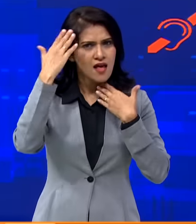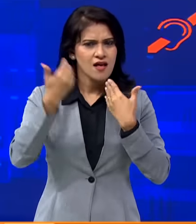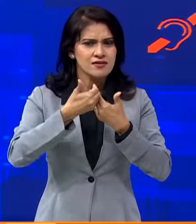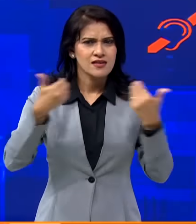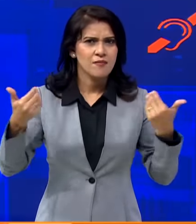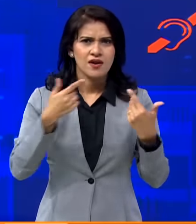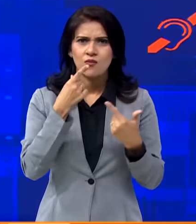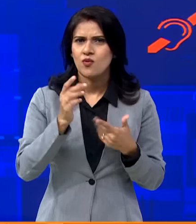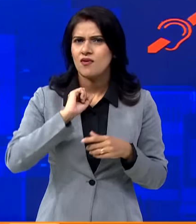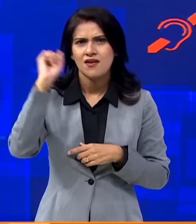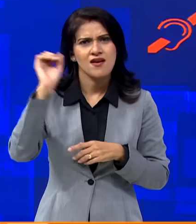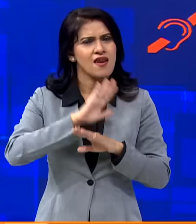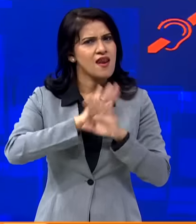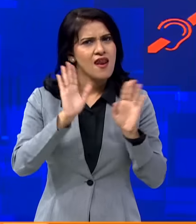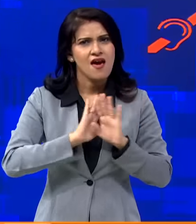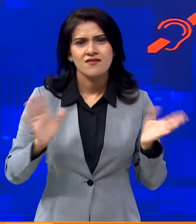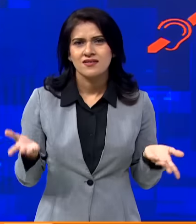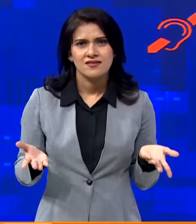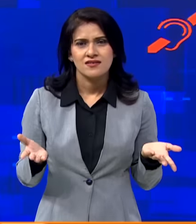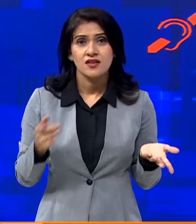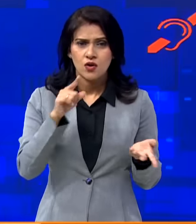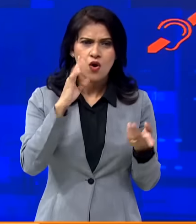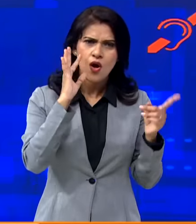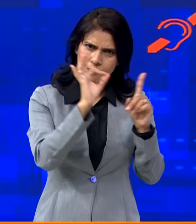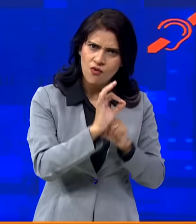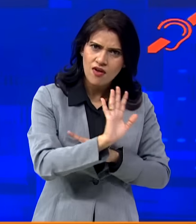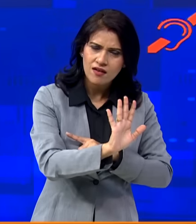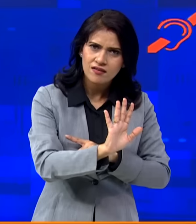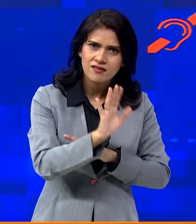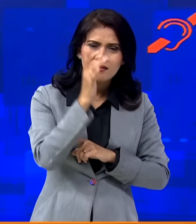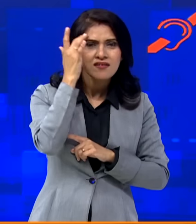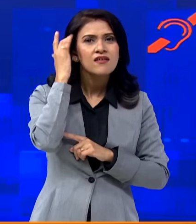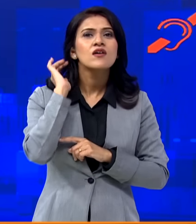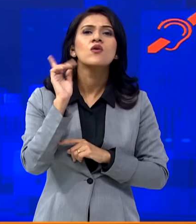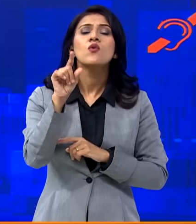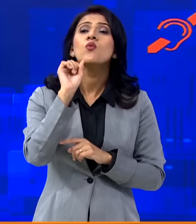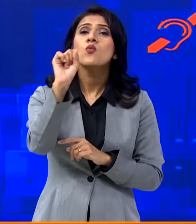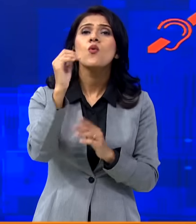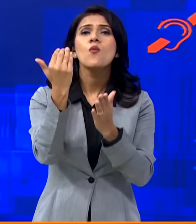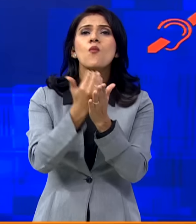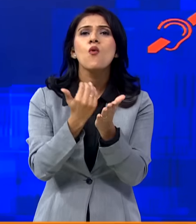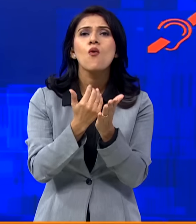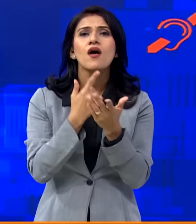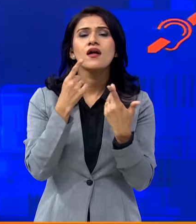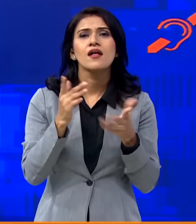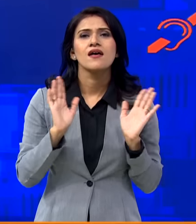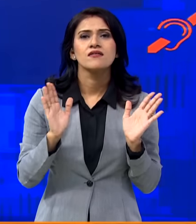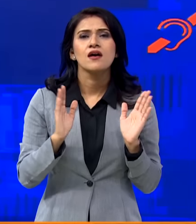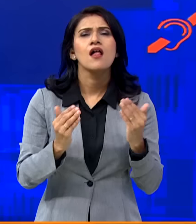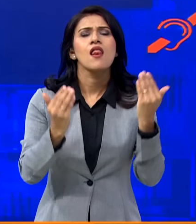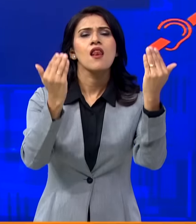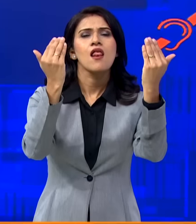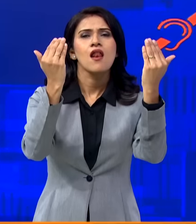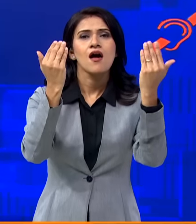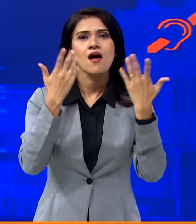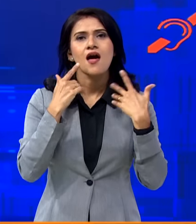सकता ना लगा अगर तुम्हारे पास कोई क्लिप हो तो वो कह रहे कि आपकी स्वभाव में तो नारा तदबीर अल्लाह अकबर लगता है